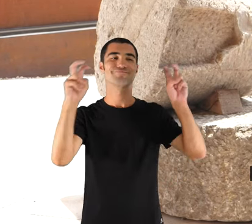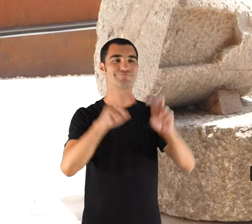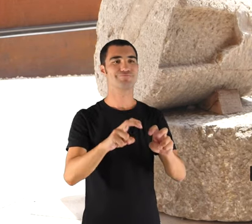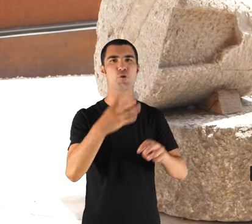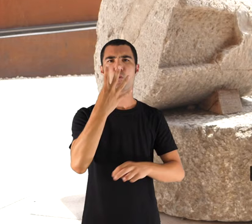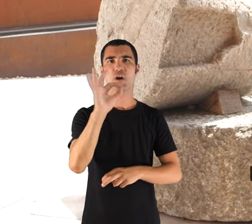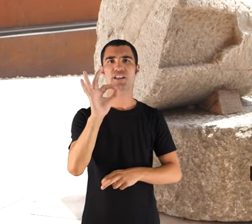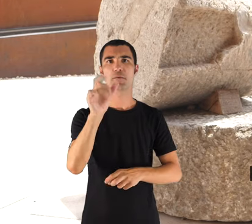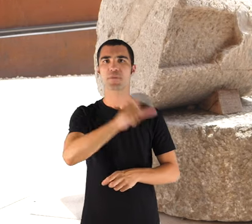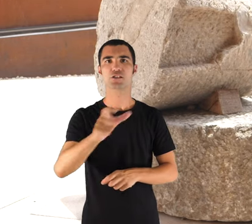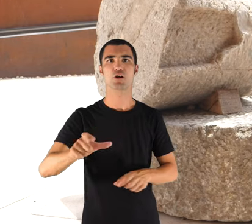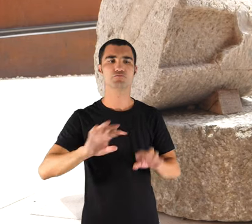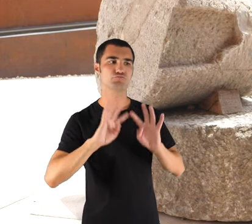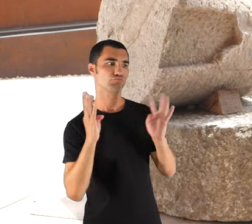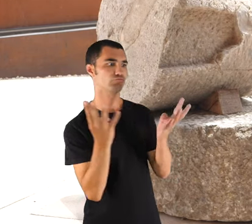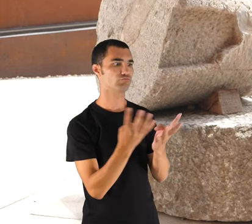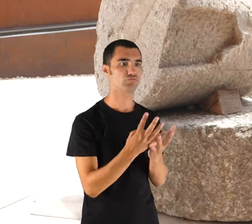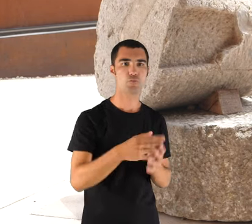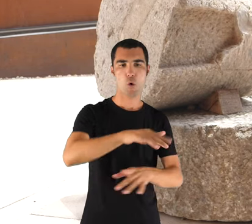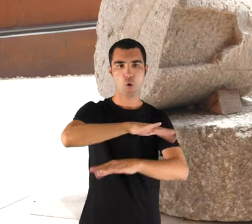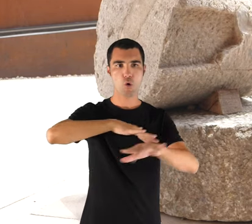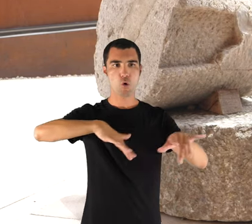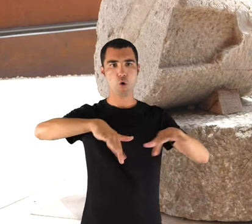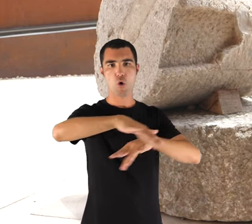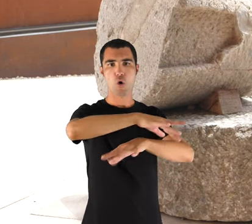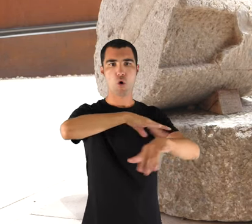persones. I allò era